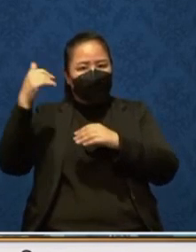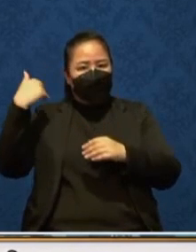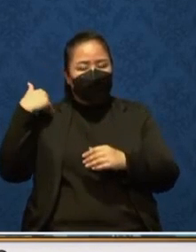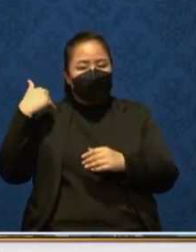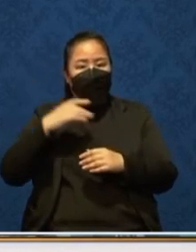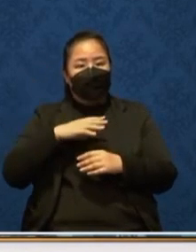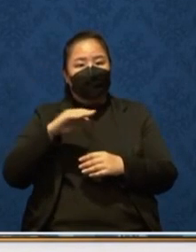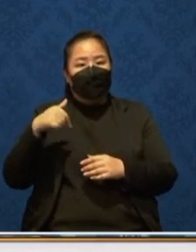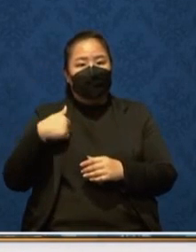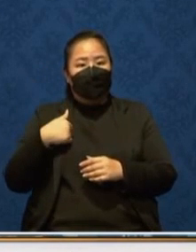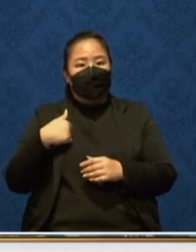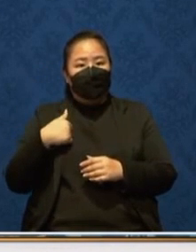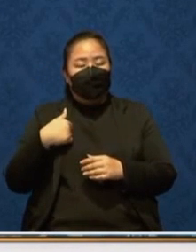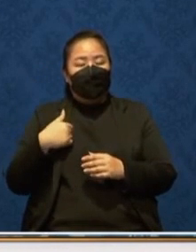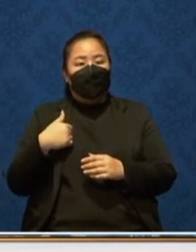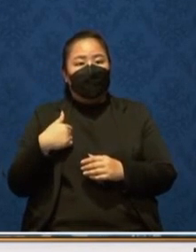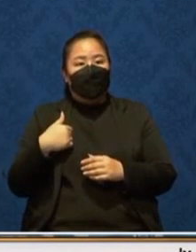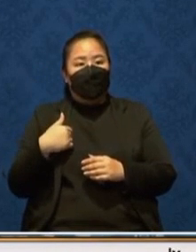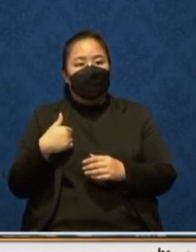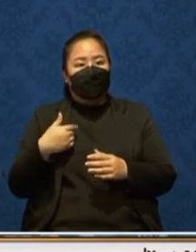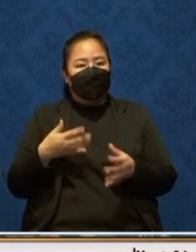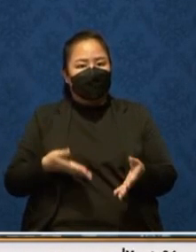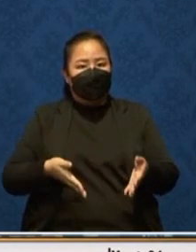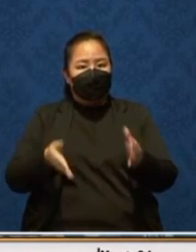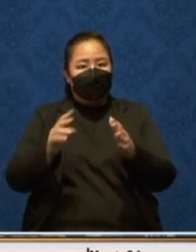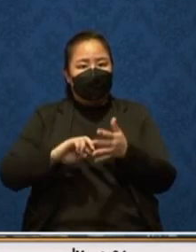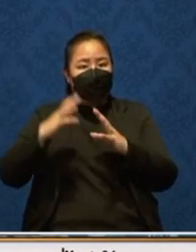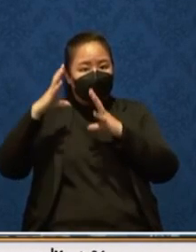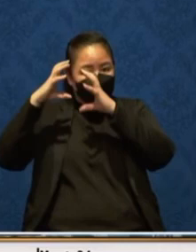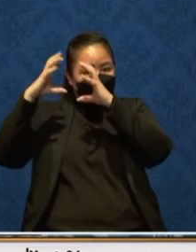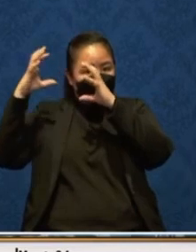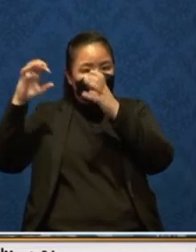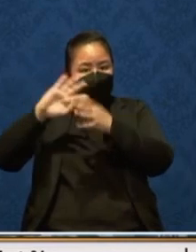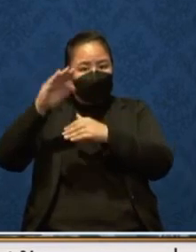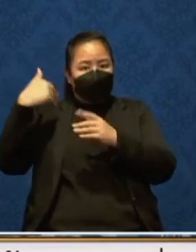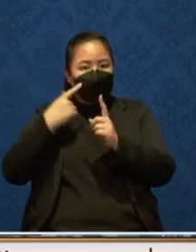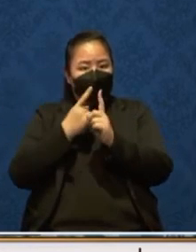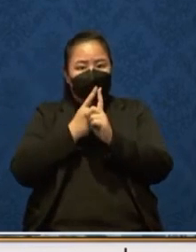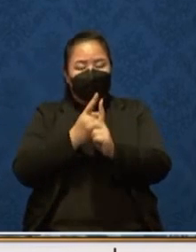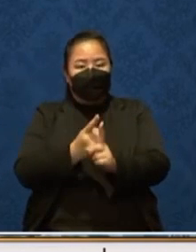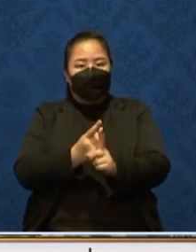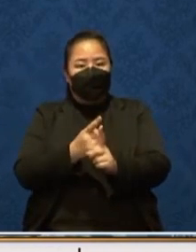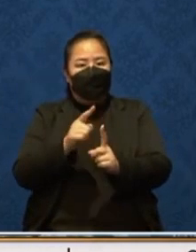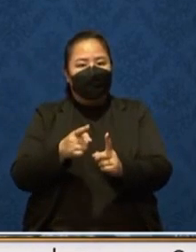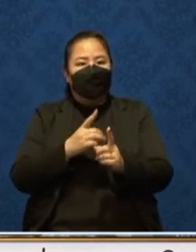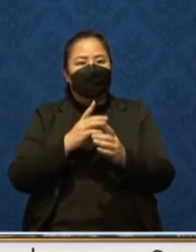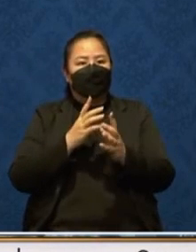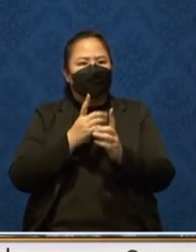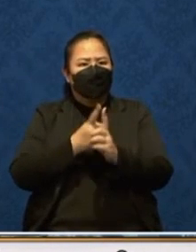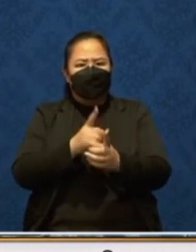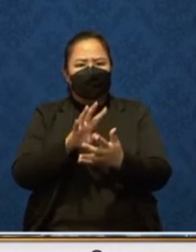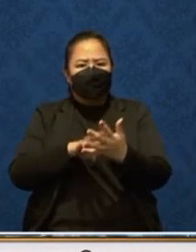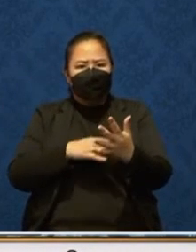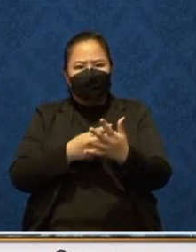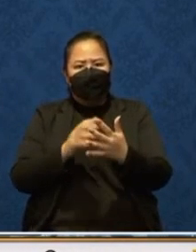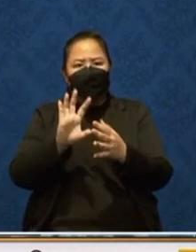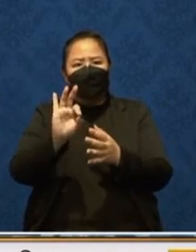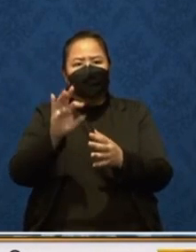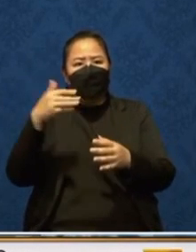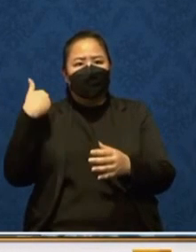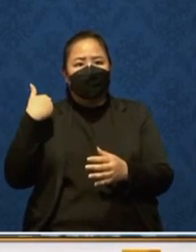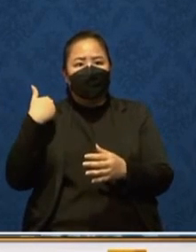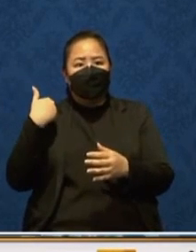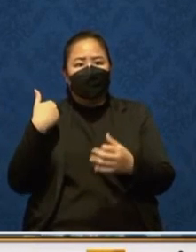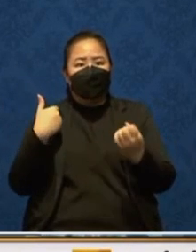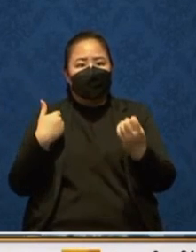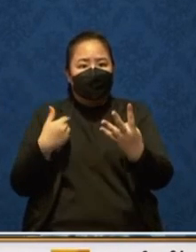การที่เป Land Bridge มยมีเหตุใหฝันแต่ถาลากไปเลื่อยตามแก้ว 9 แกนหลักเพื่อเอามาบรัฟเดิมมี 4 แกน